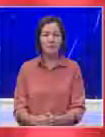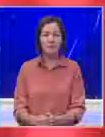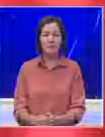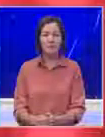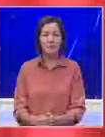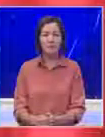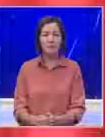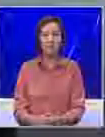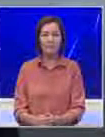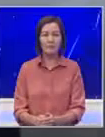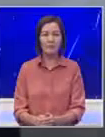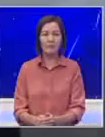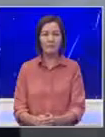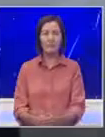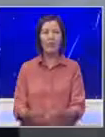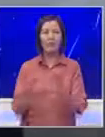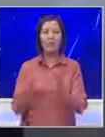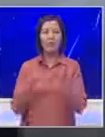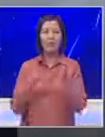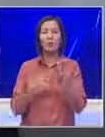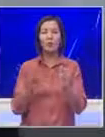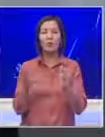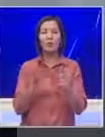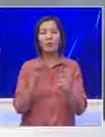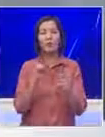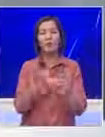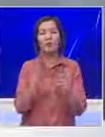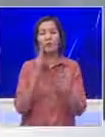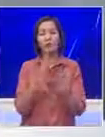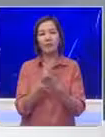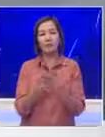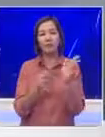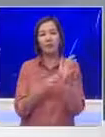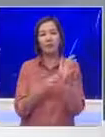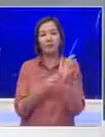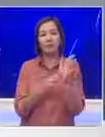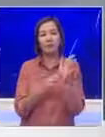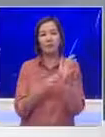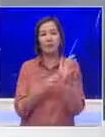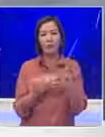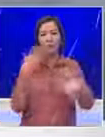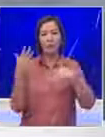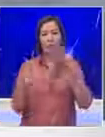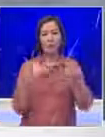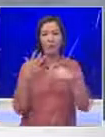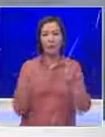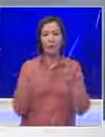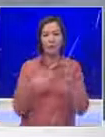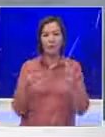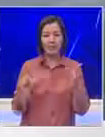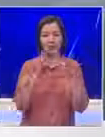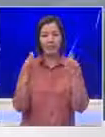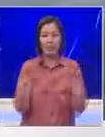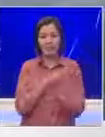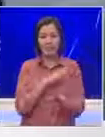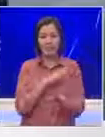Бізде 19 сондай альтернативті электр станциялары бар. Оның 7-еуі желмен істейтін. Бүгін 8-ші аштық.